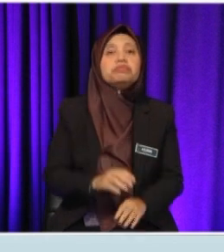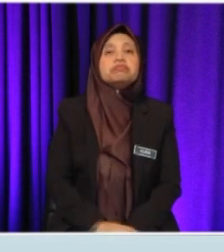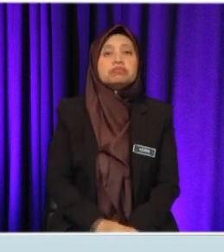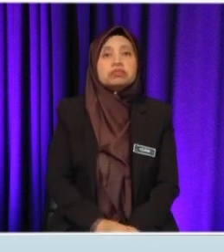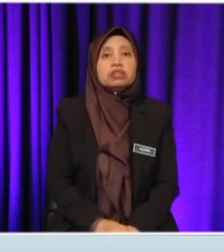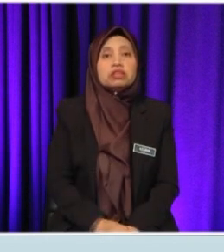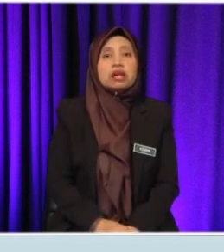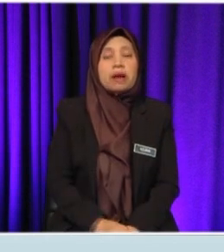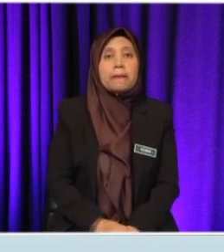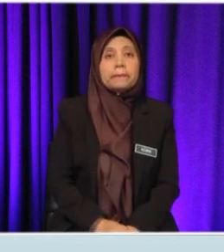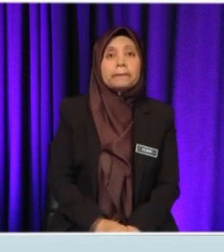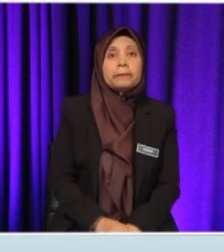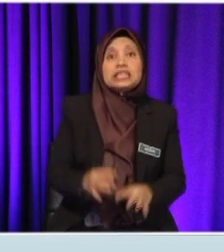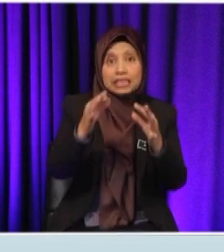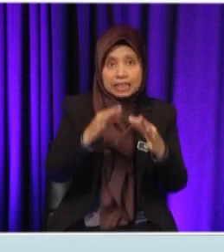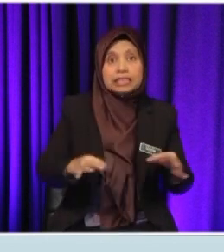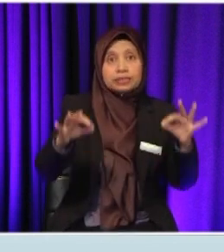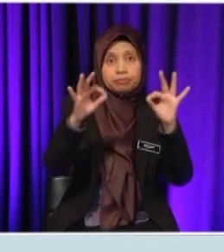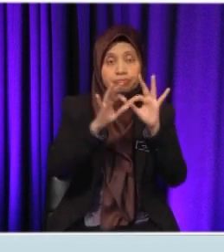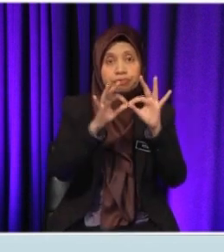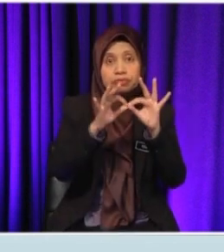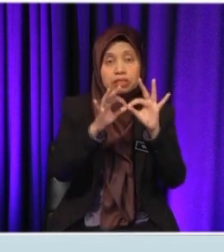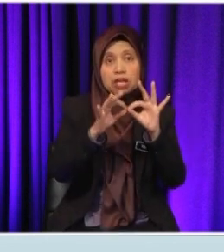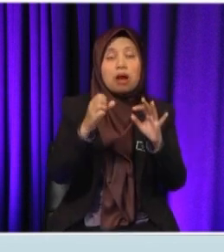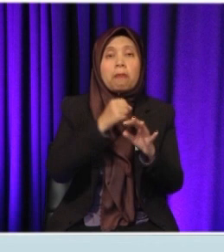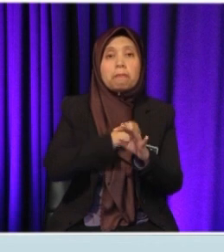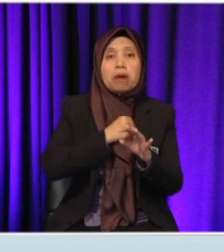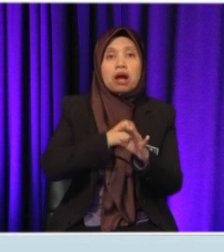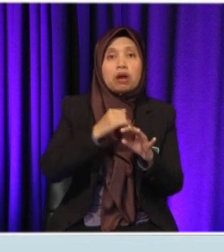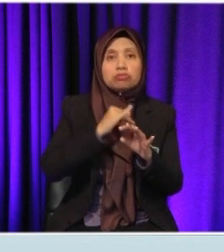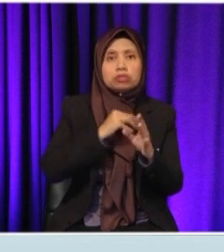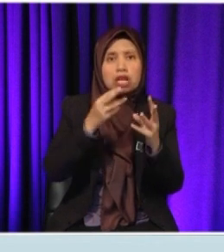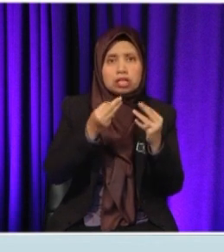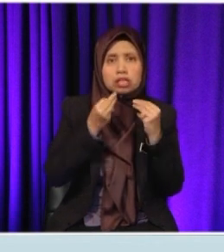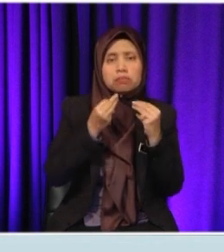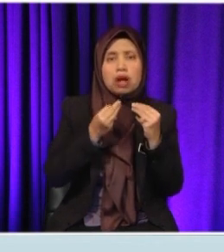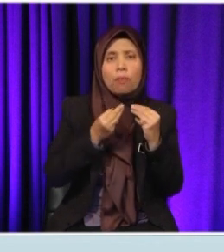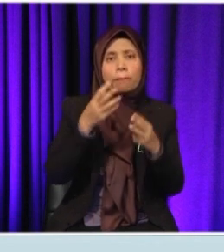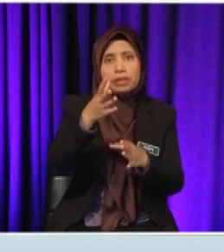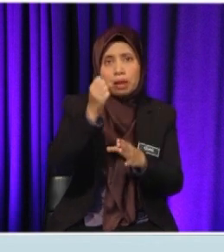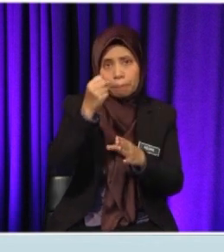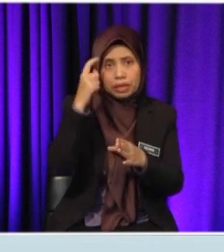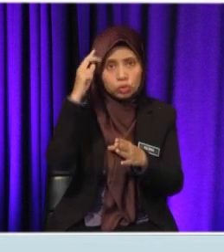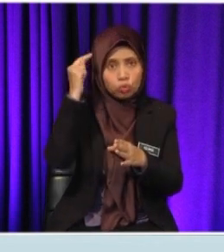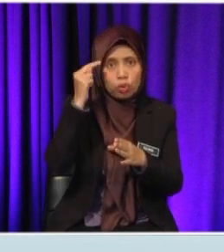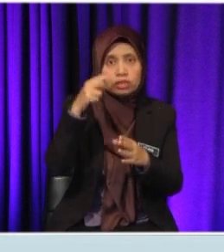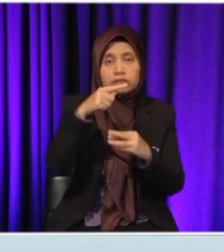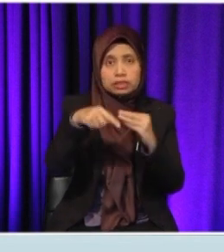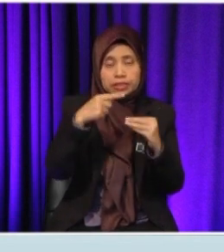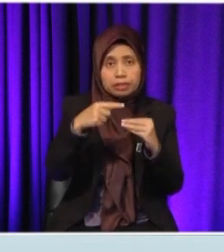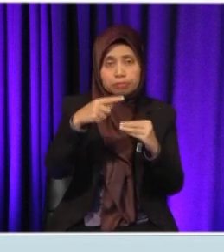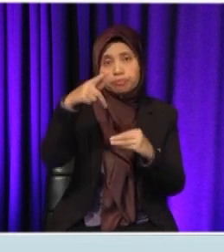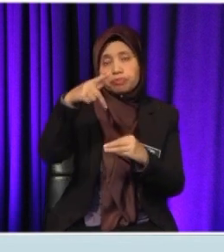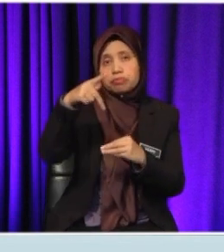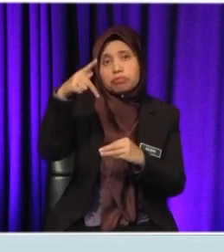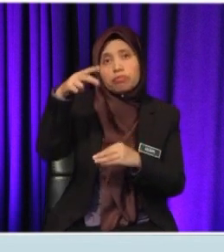so, petikan yang diberikan. Maaf tuan, saya ingin minta komen tentang pandangan Profesor Ray J yang disiarkan dalam akhbar. Okey. Berikan